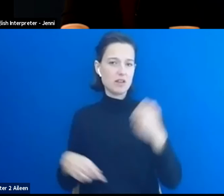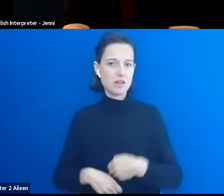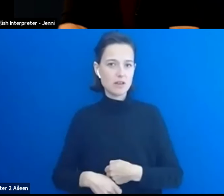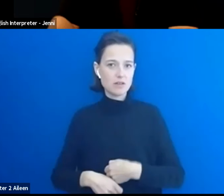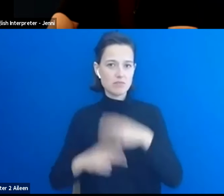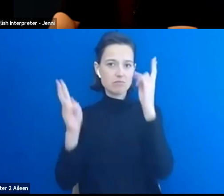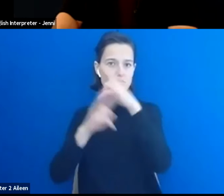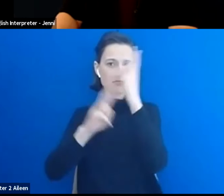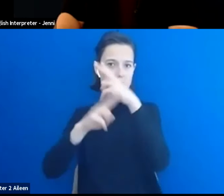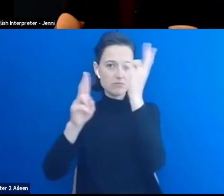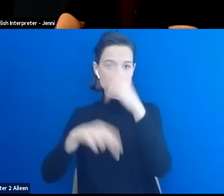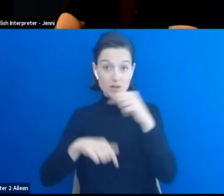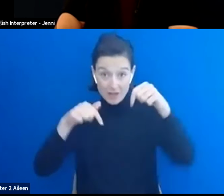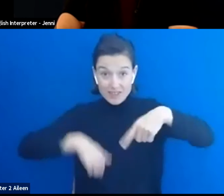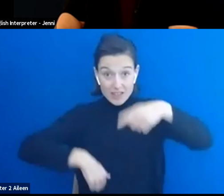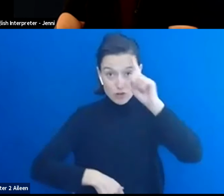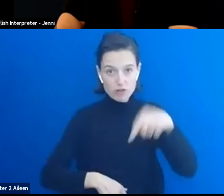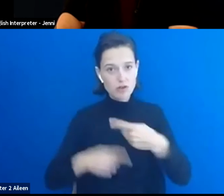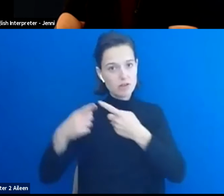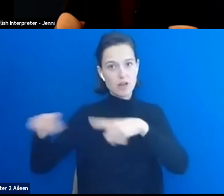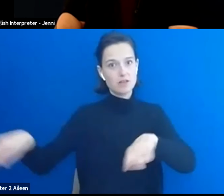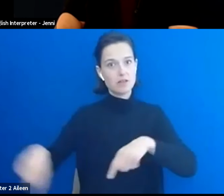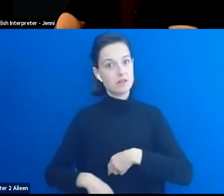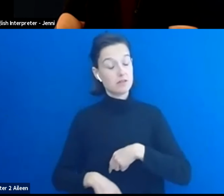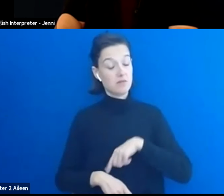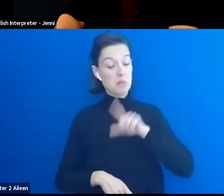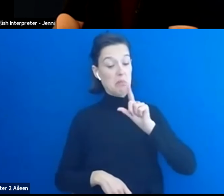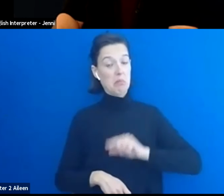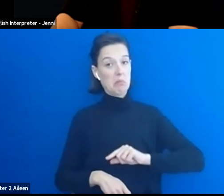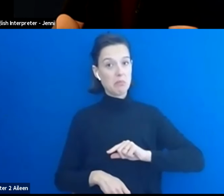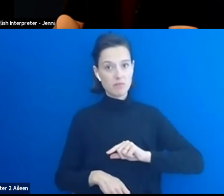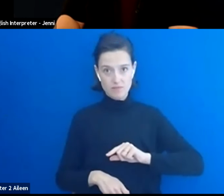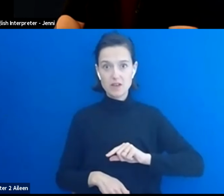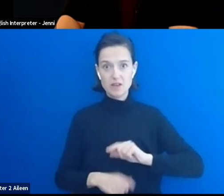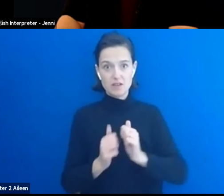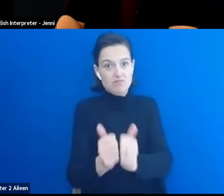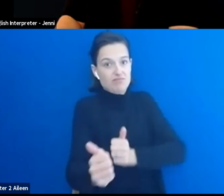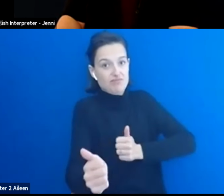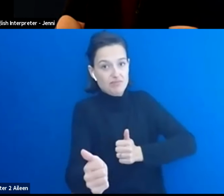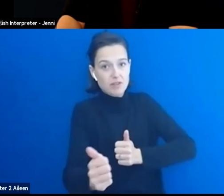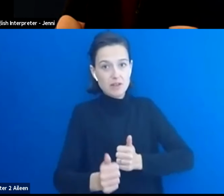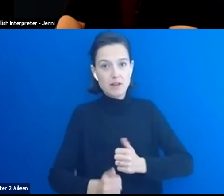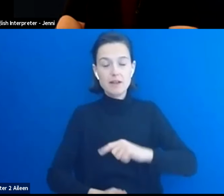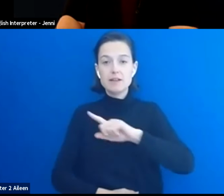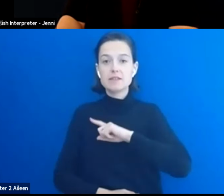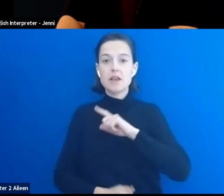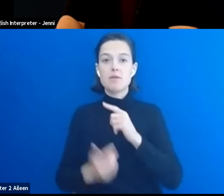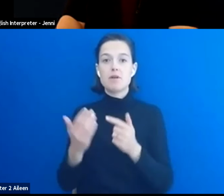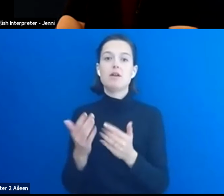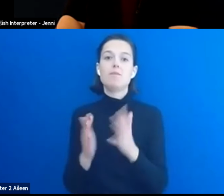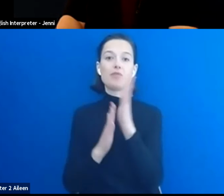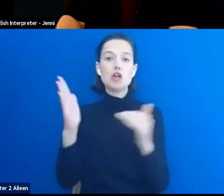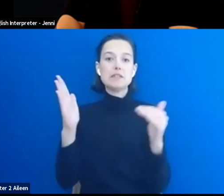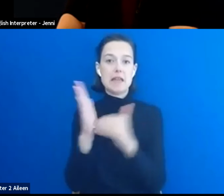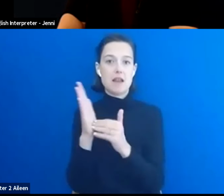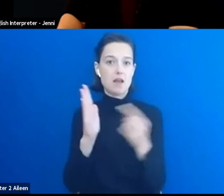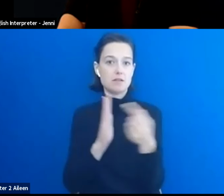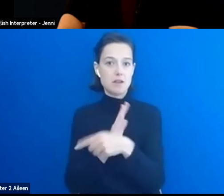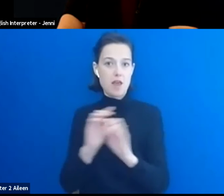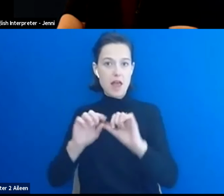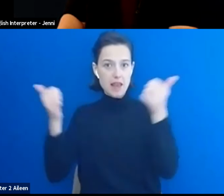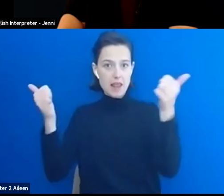noch weit, weit weg davon sind. Ich habe selber vor 20 Jahren in Neuseeland erlebt, als ich da mal war, wie selbstverständlich da